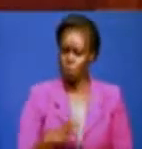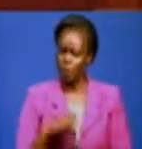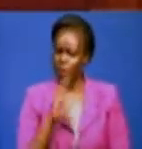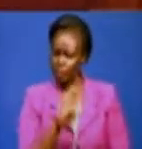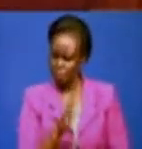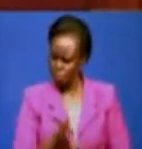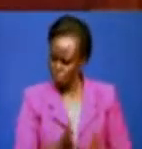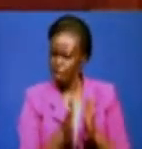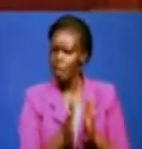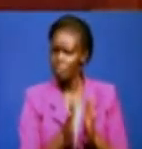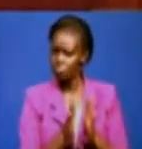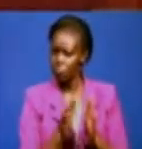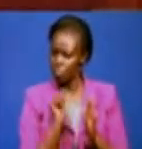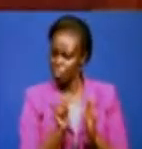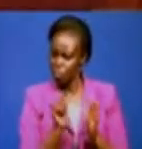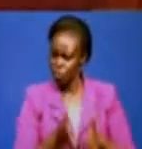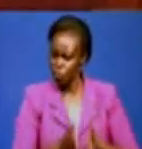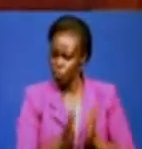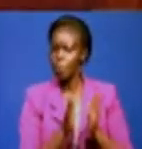itakuwa njia